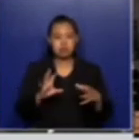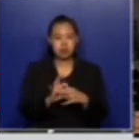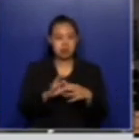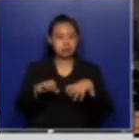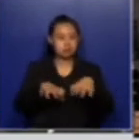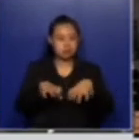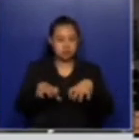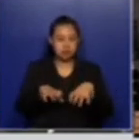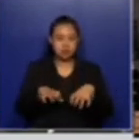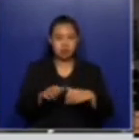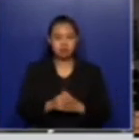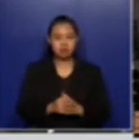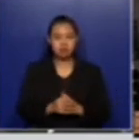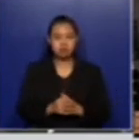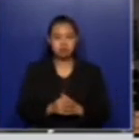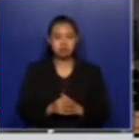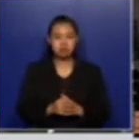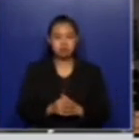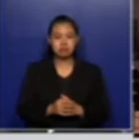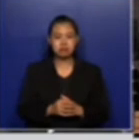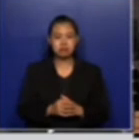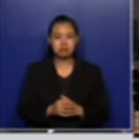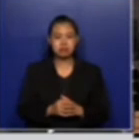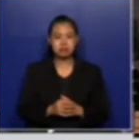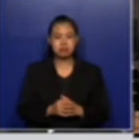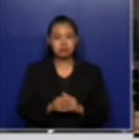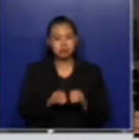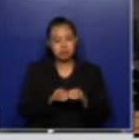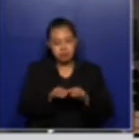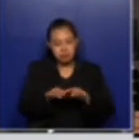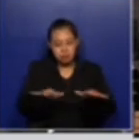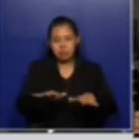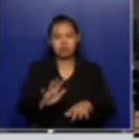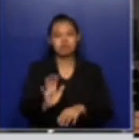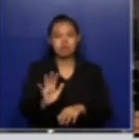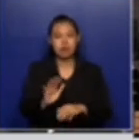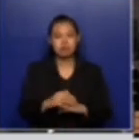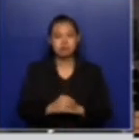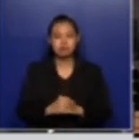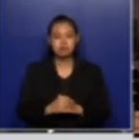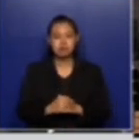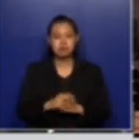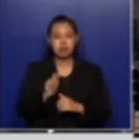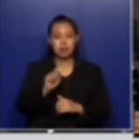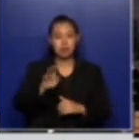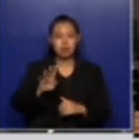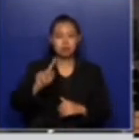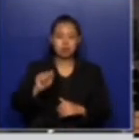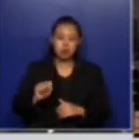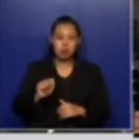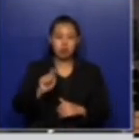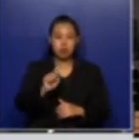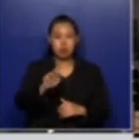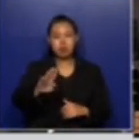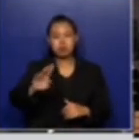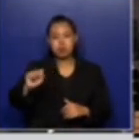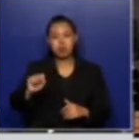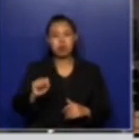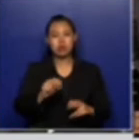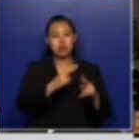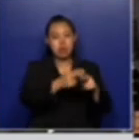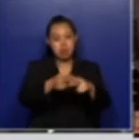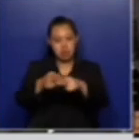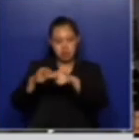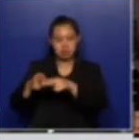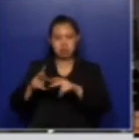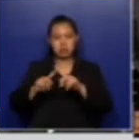ณแบบย่อยๆโดยที่เราอบต.แต่และอบต.ก็ทำกันไปแต่เราไม่มีมาสเตอ